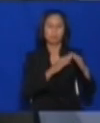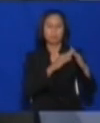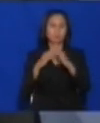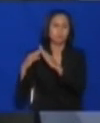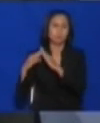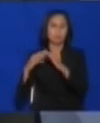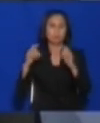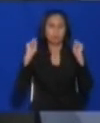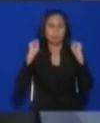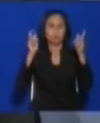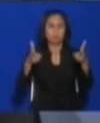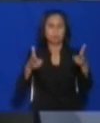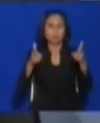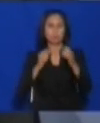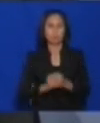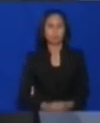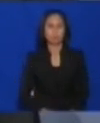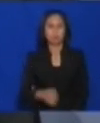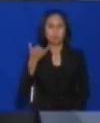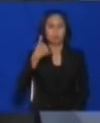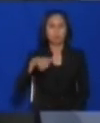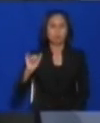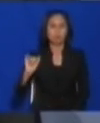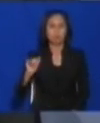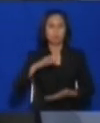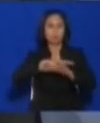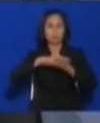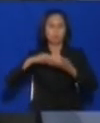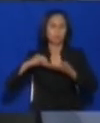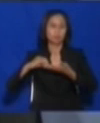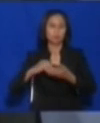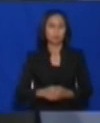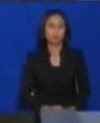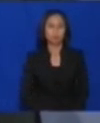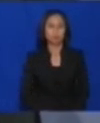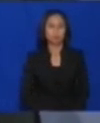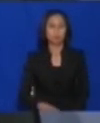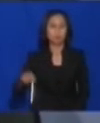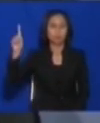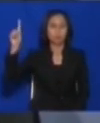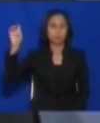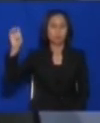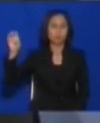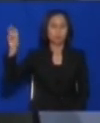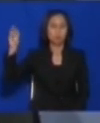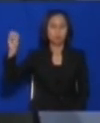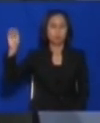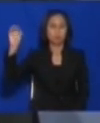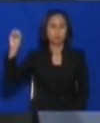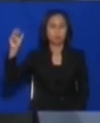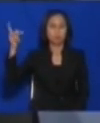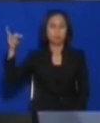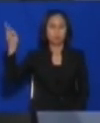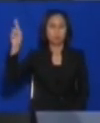adalah singkatan dari bersih demokratis disiplin kaya inovasi bersih kedepan kota Tegal harus